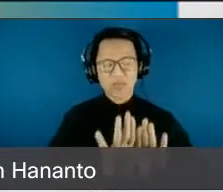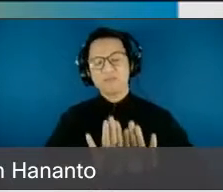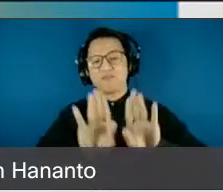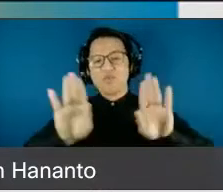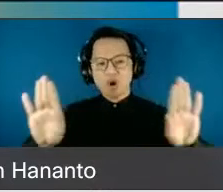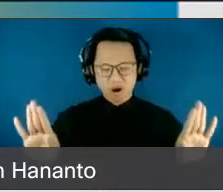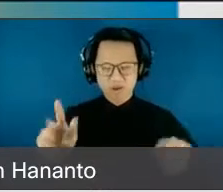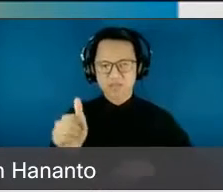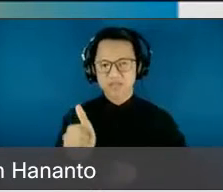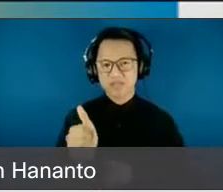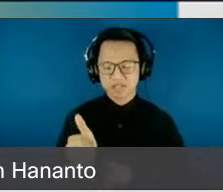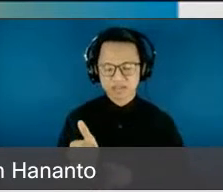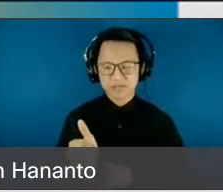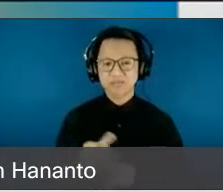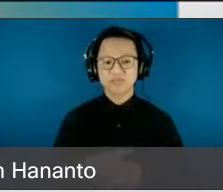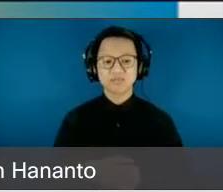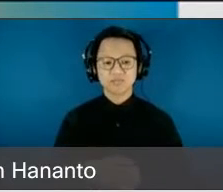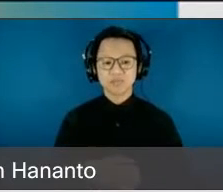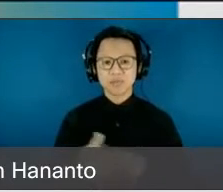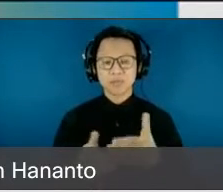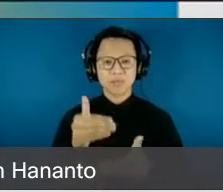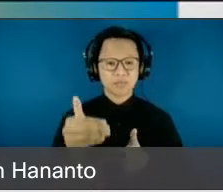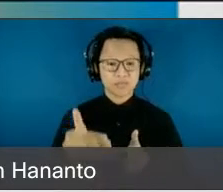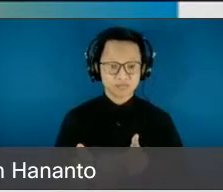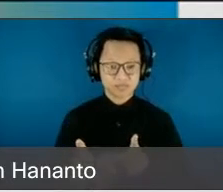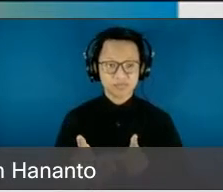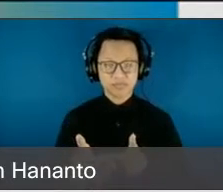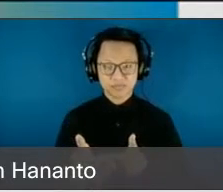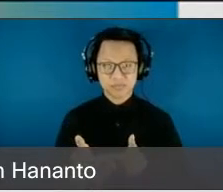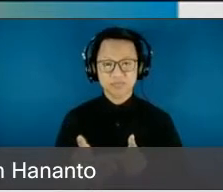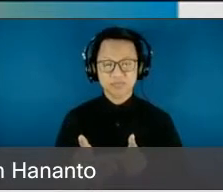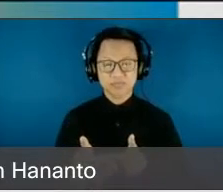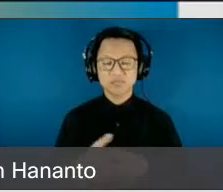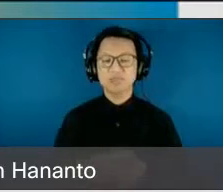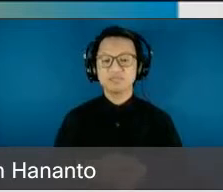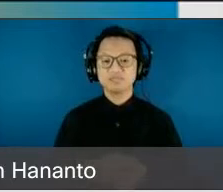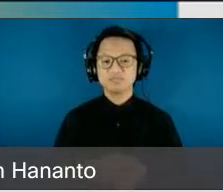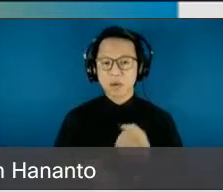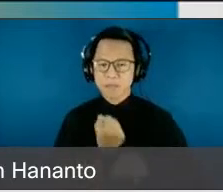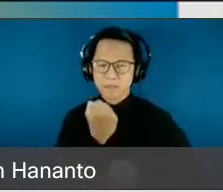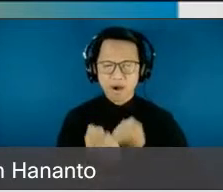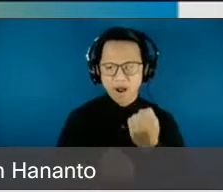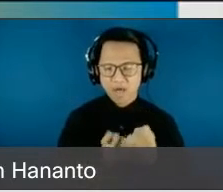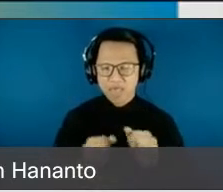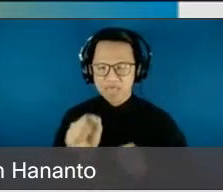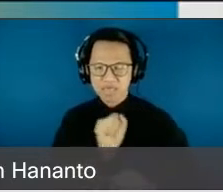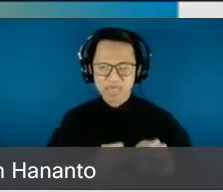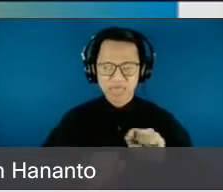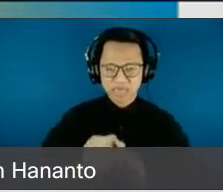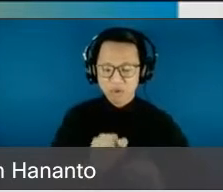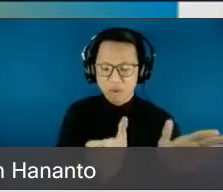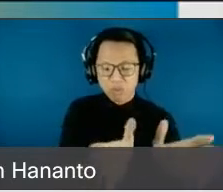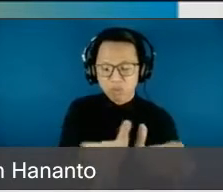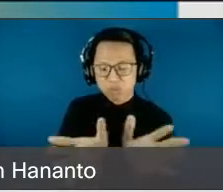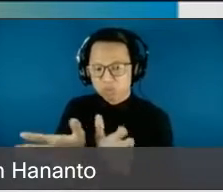lebar. Kemudian yang berikutnya adalah peran aktif dari segenap stakeholder, mulai dari dunia